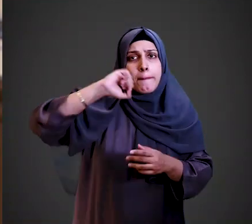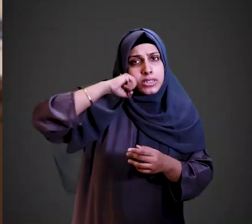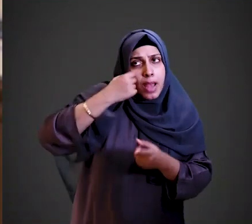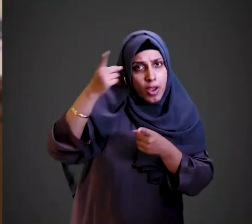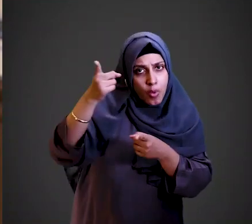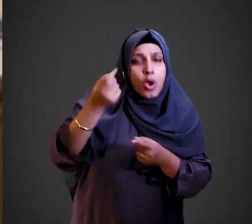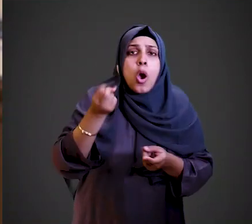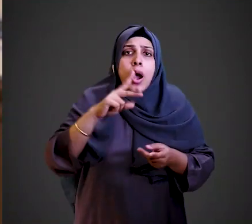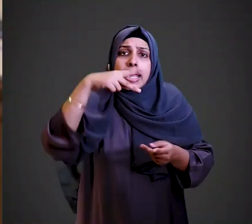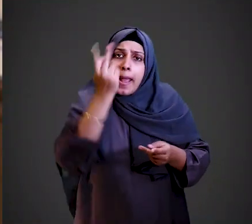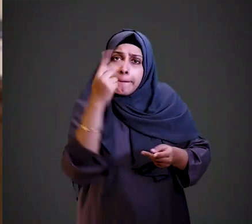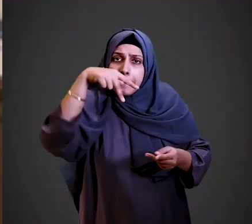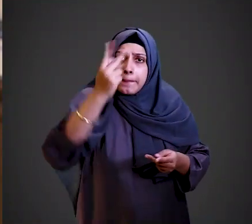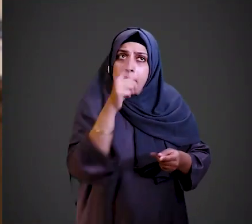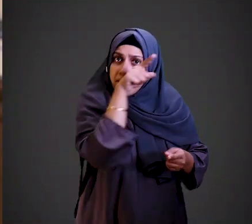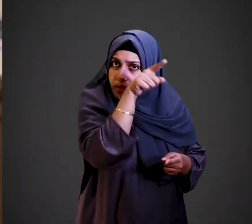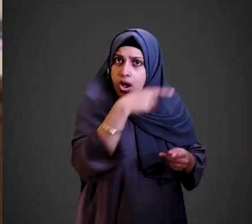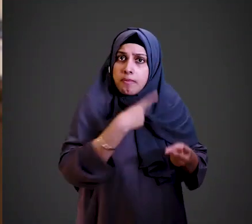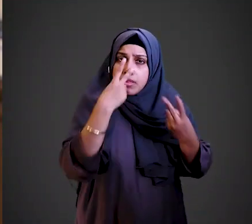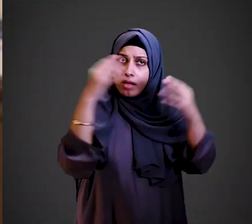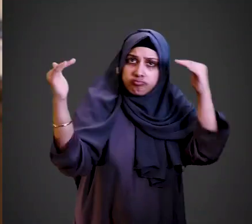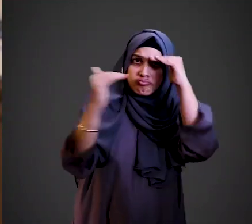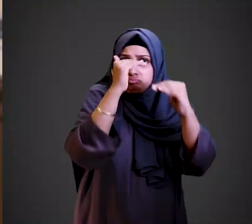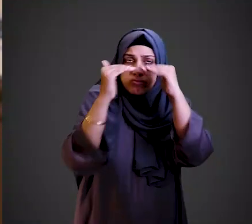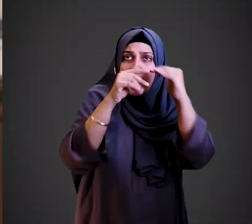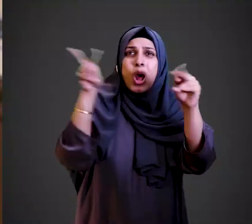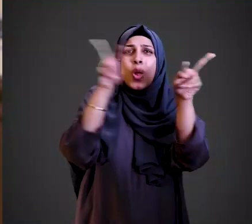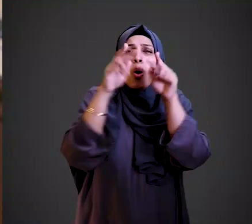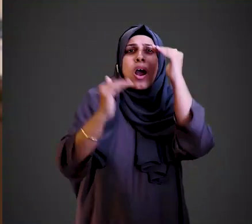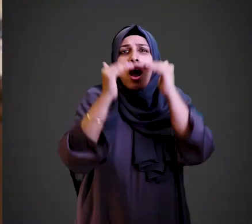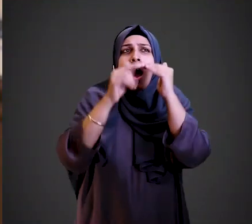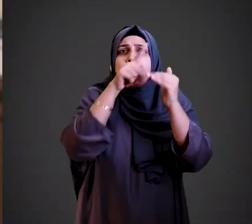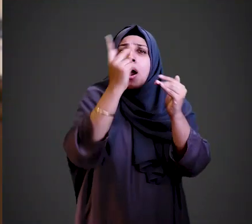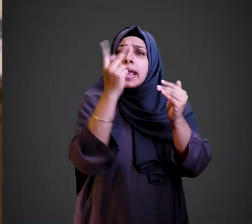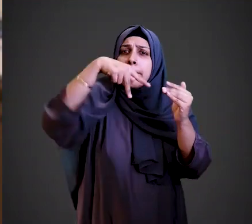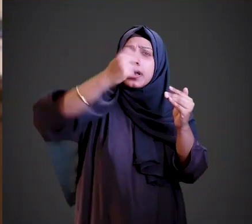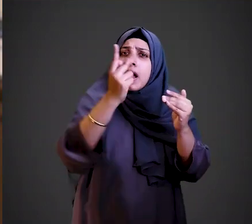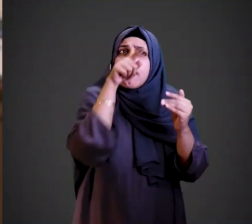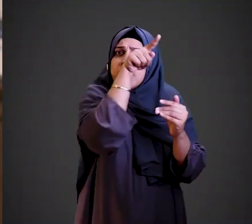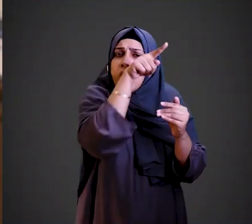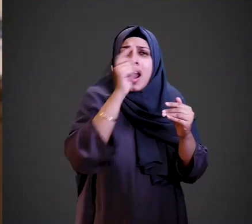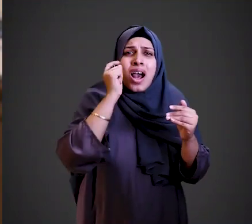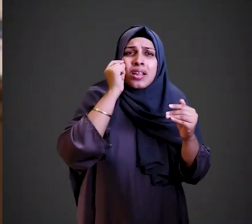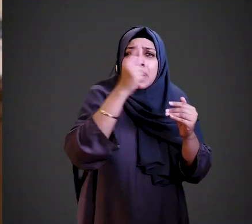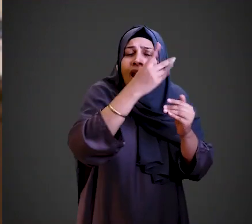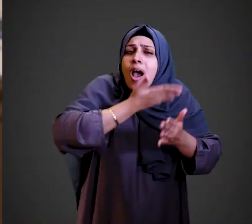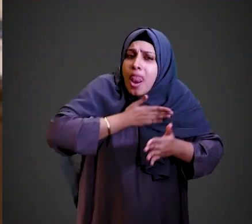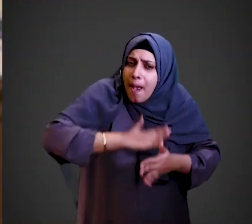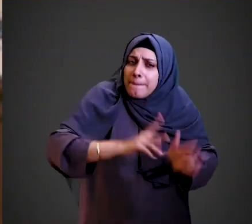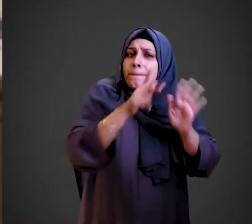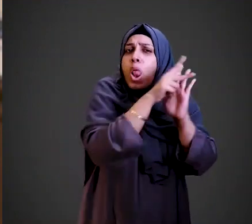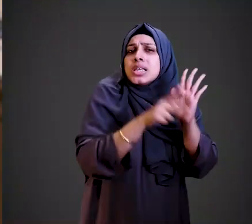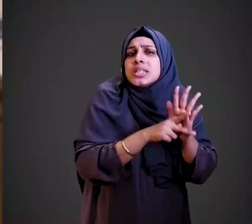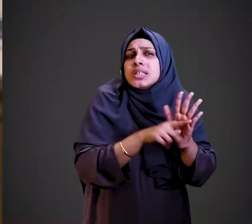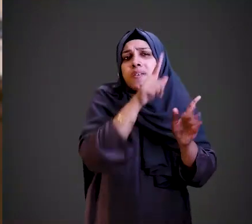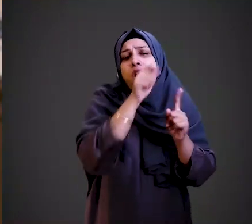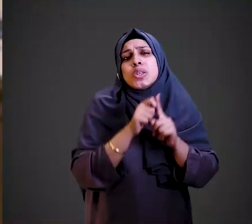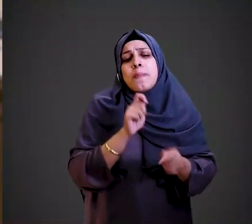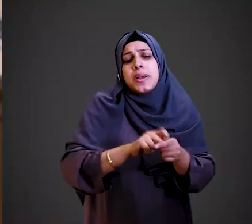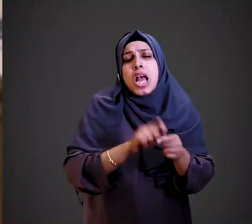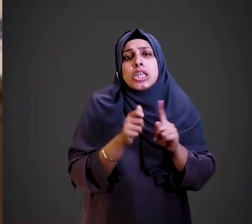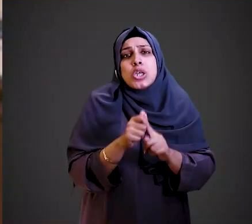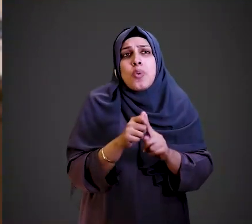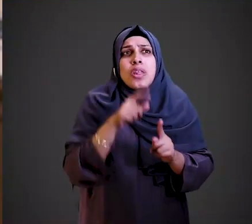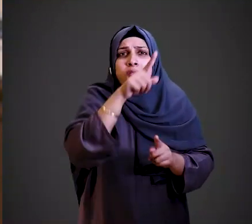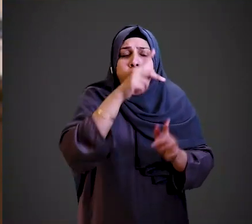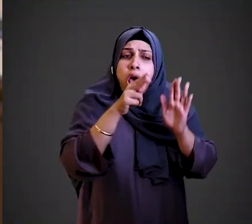دیکھیں پنجاب اور کے پی کا اگر ہم موازنہ کریں تو ہم وہاں دیکھیں گے کہ شاید کے پی کے اندر آپ کو تھوڑی ریلیکسڈ پالیسیز رکھنے